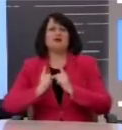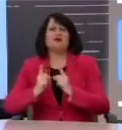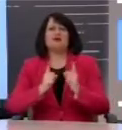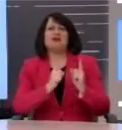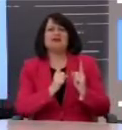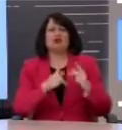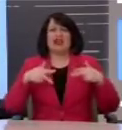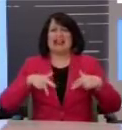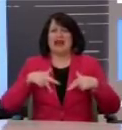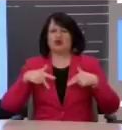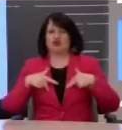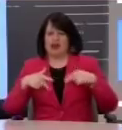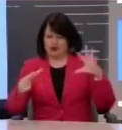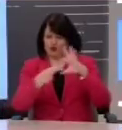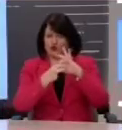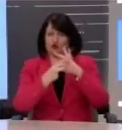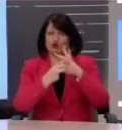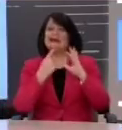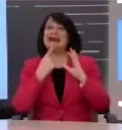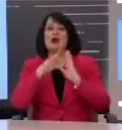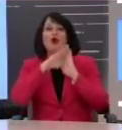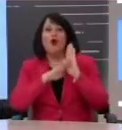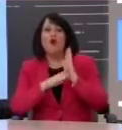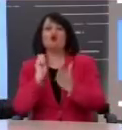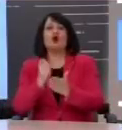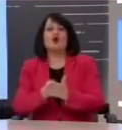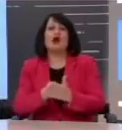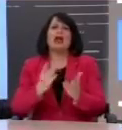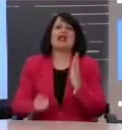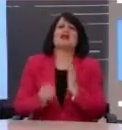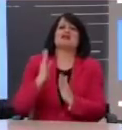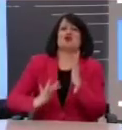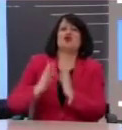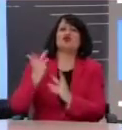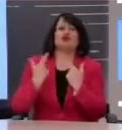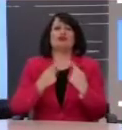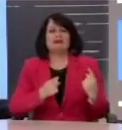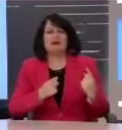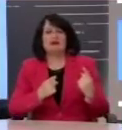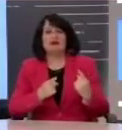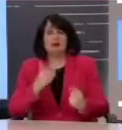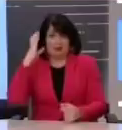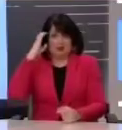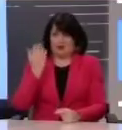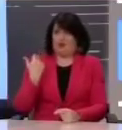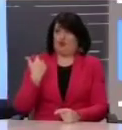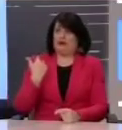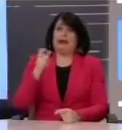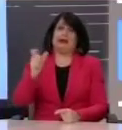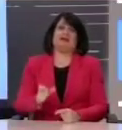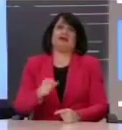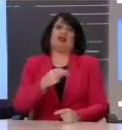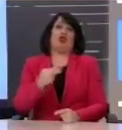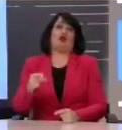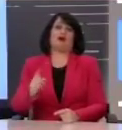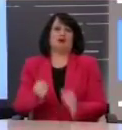μια διακρατική συμφωνία που ορίζει τους όρους μιας αγοράς ή ενός εξυγχρονισμού, θα έπρεπε να το θυμούνται, όχι εσείς, αλλά οι